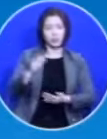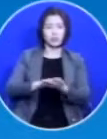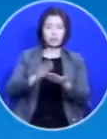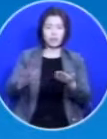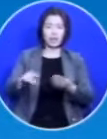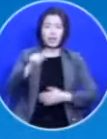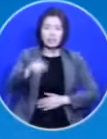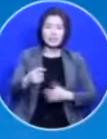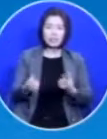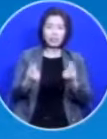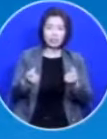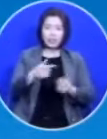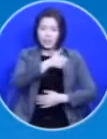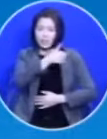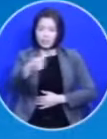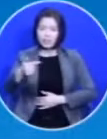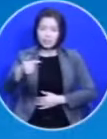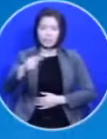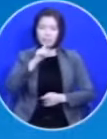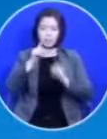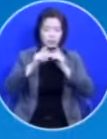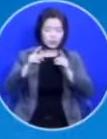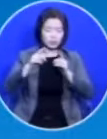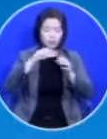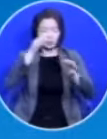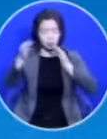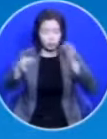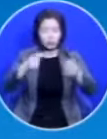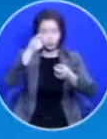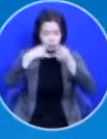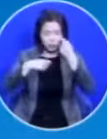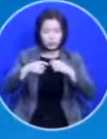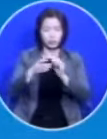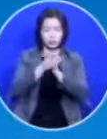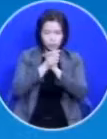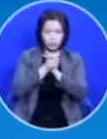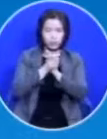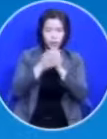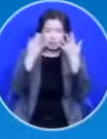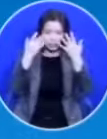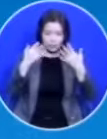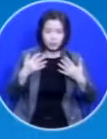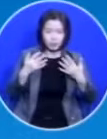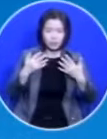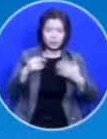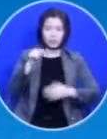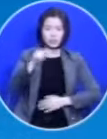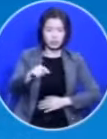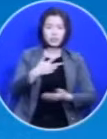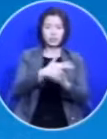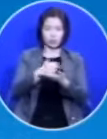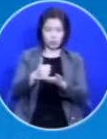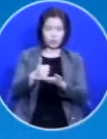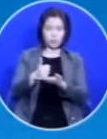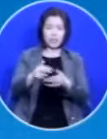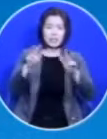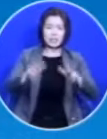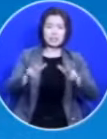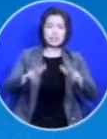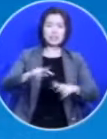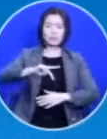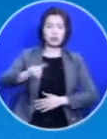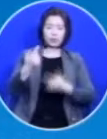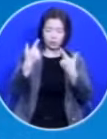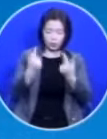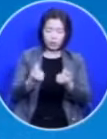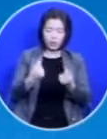큰소리로 부르짖어 기도하시고 많은 를 흘리시면서 우셨던 그 주님은 지금도 똑같이